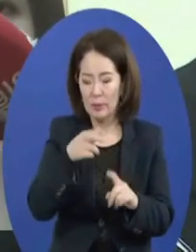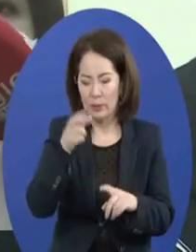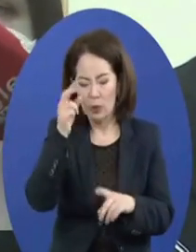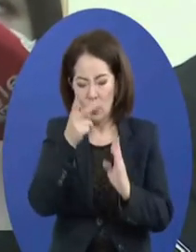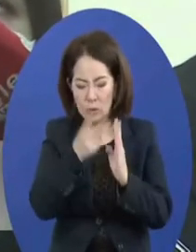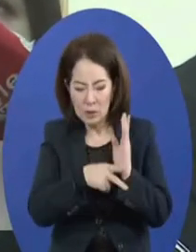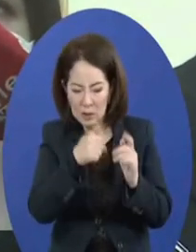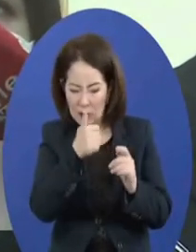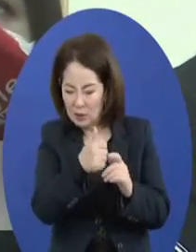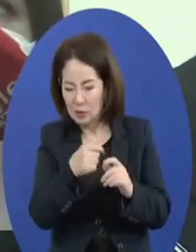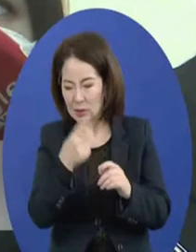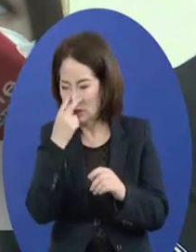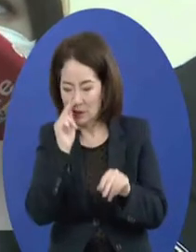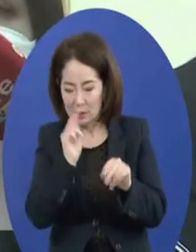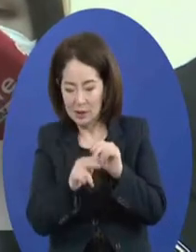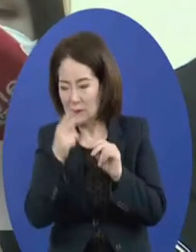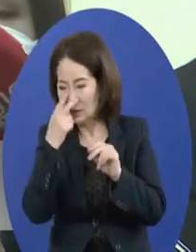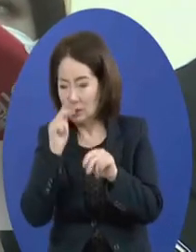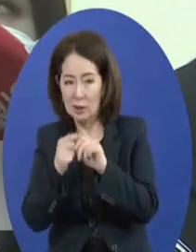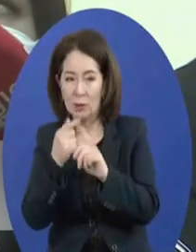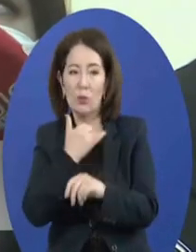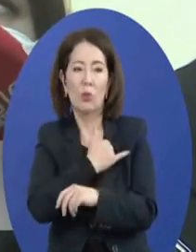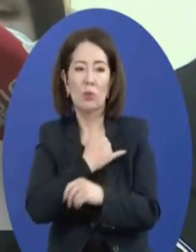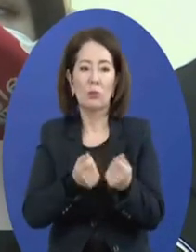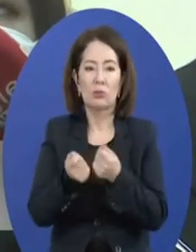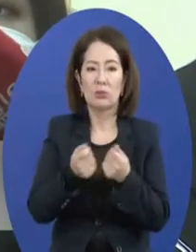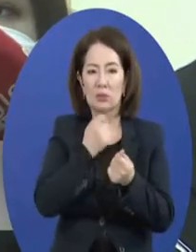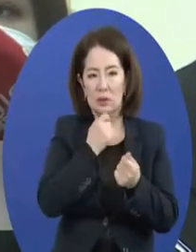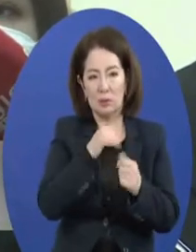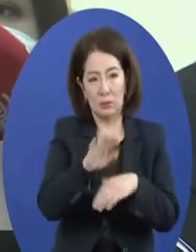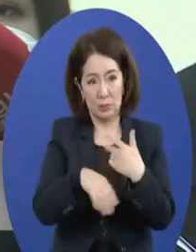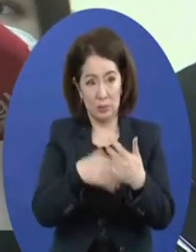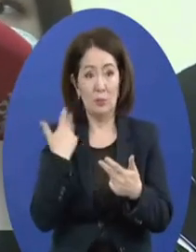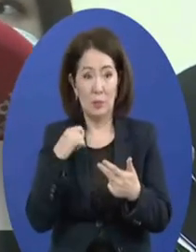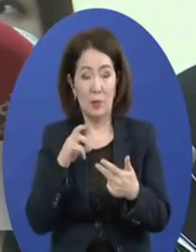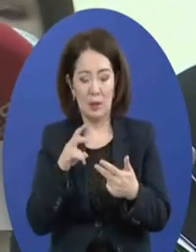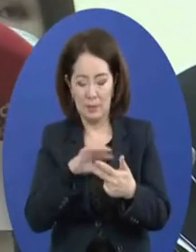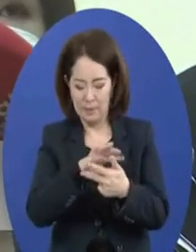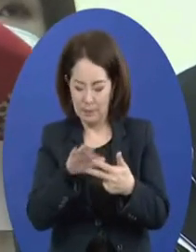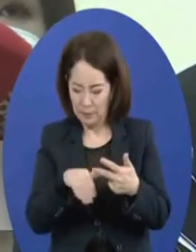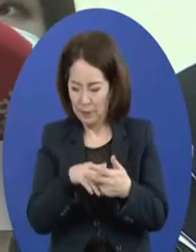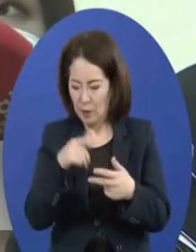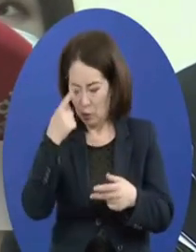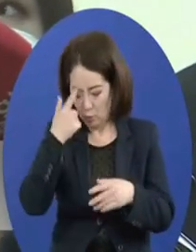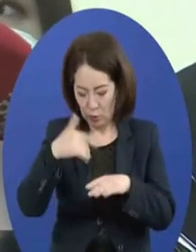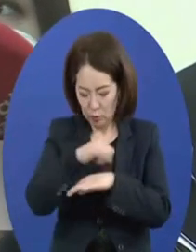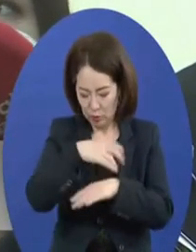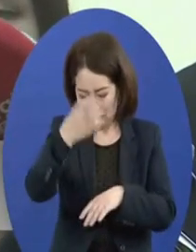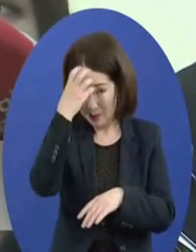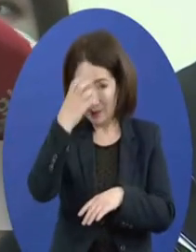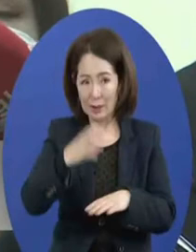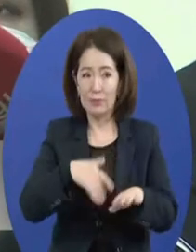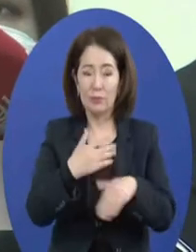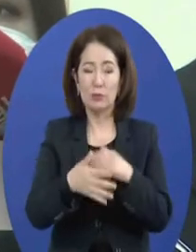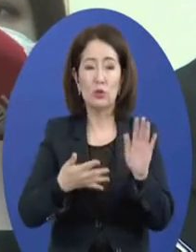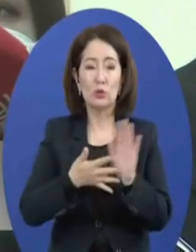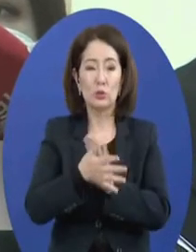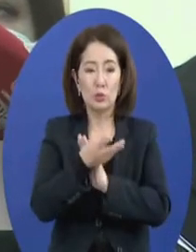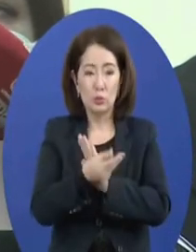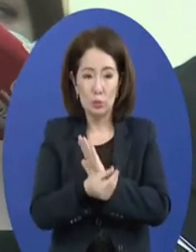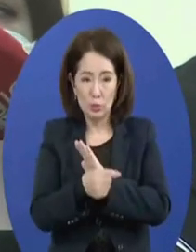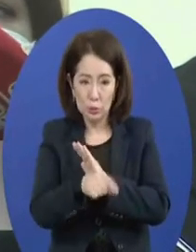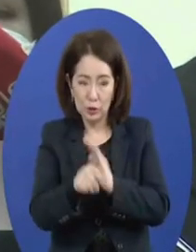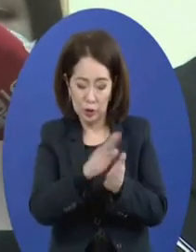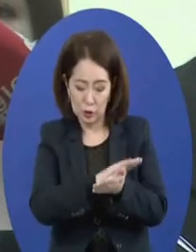үнэлж чаддгүй учраас хянч чаддгүй учраас одоо удирч чаддгүй ийм нөхцөл байдал үүссэн учраас одоо Монгол Улсын засгийн газраас хэрэгжүүлж байгаа төсвийн шинжилтийн